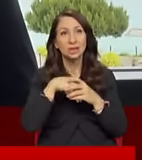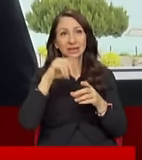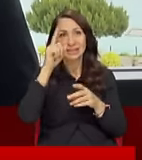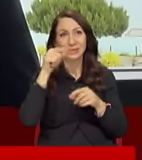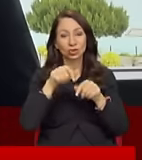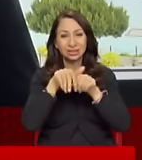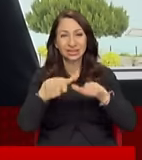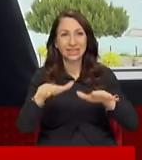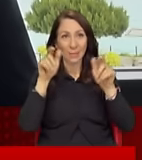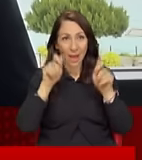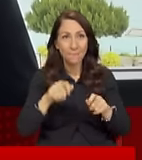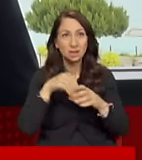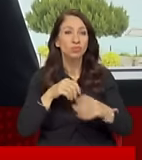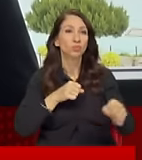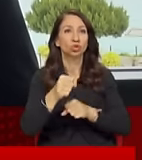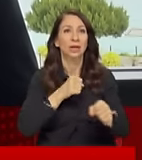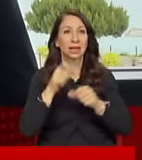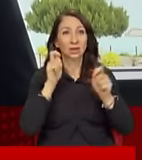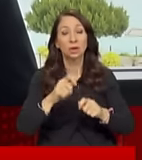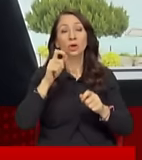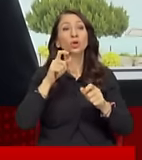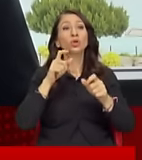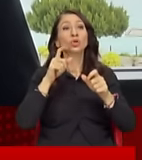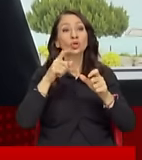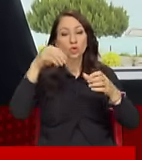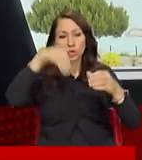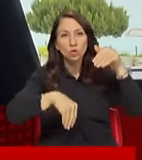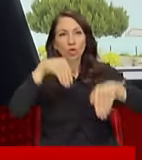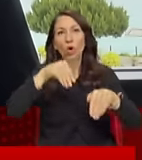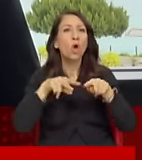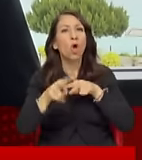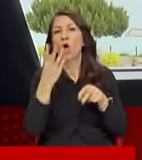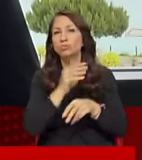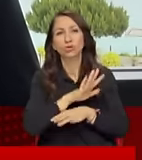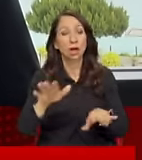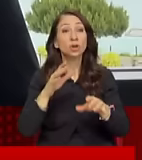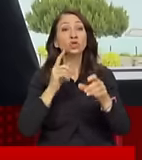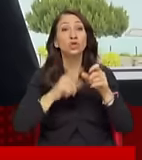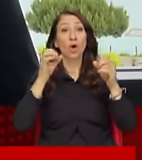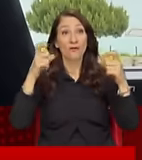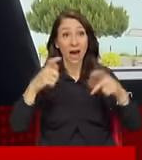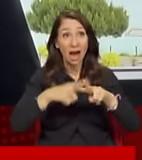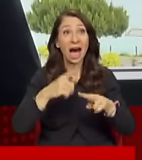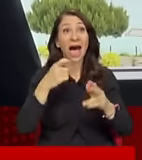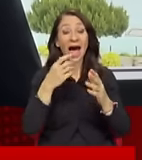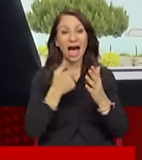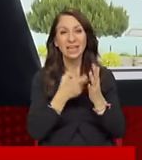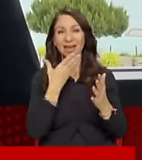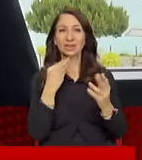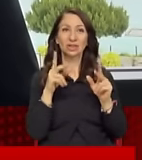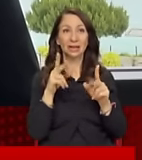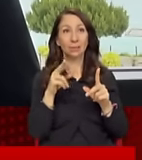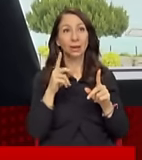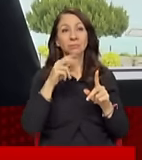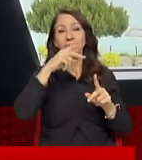sadece bu sistemi oturtmak için mücadele edeceğiz. Çukurova'da çukur bir yol kalmayacak ve Çukurova'yı aslında adına yakıştığı gibi